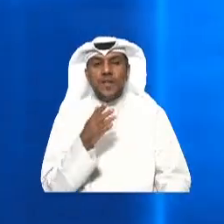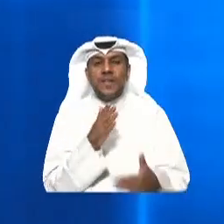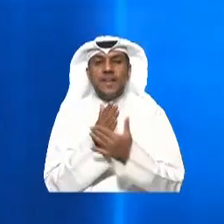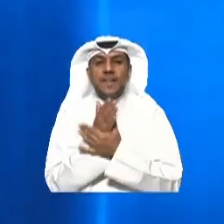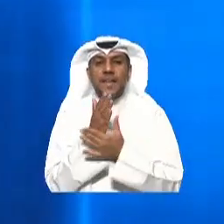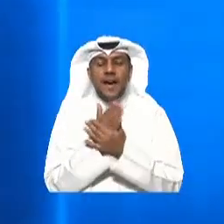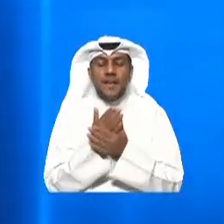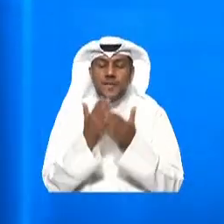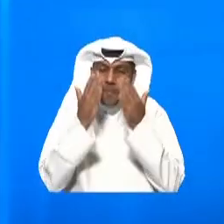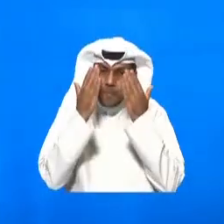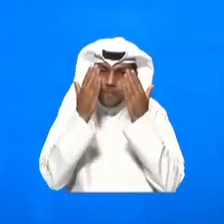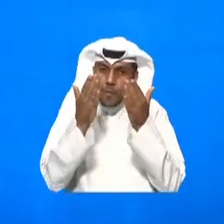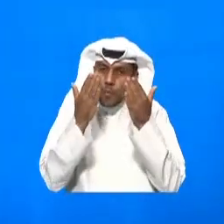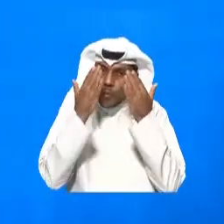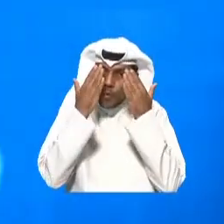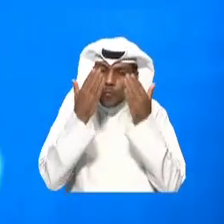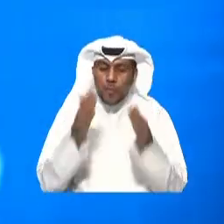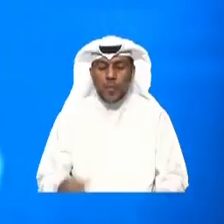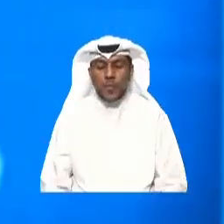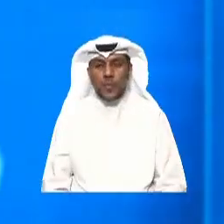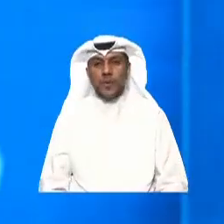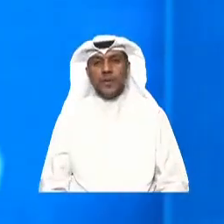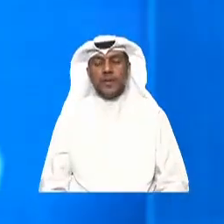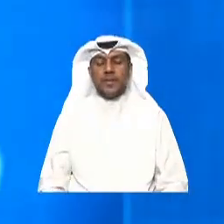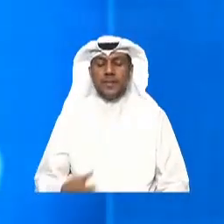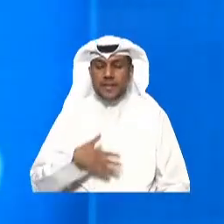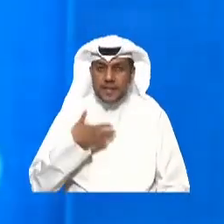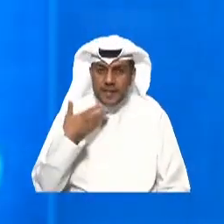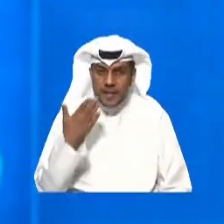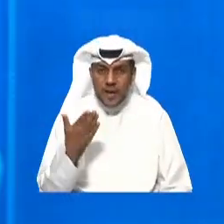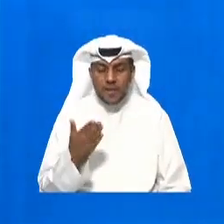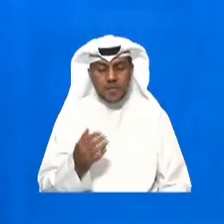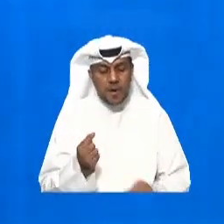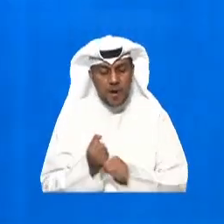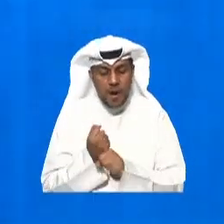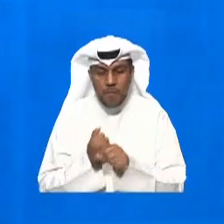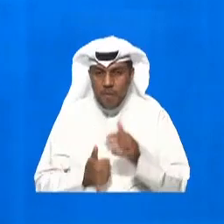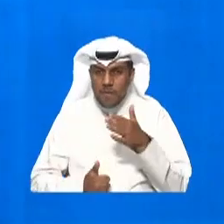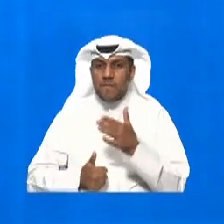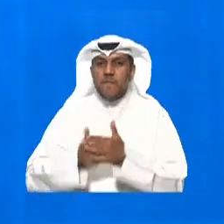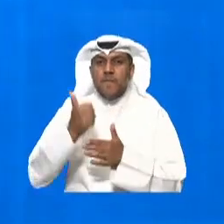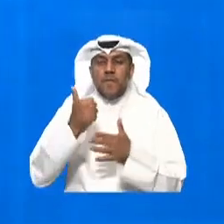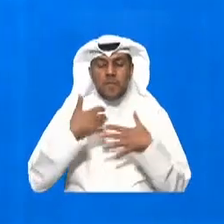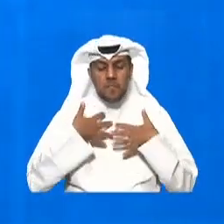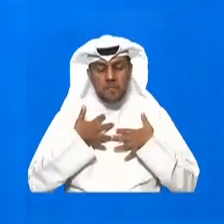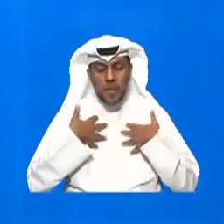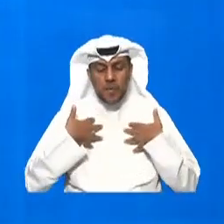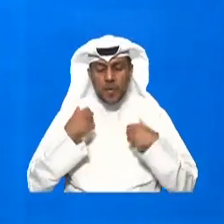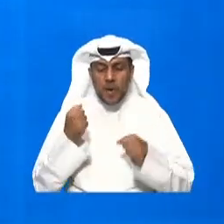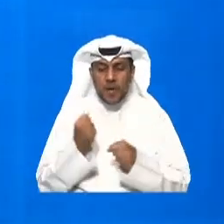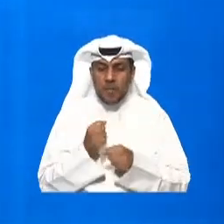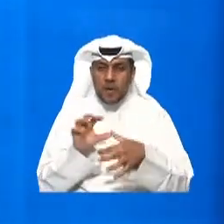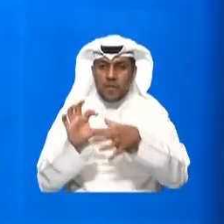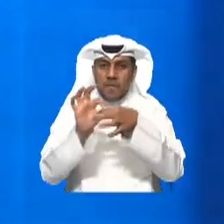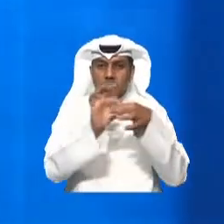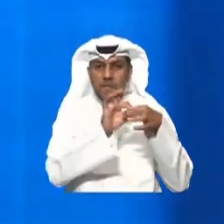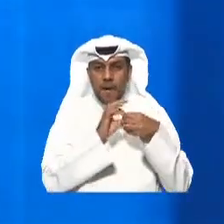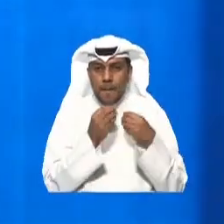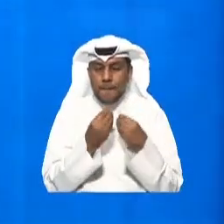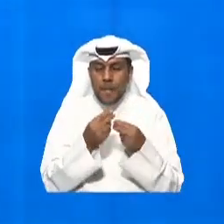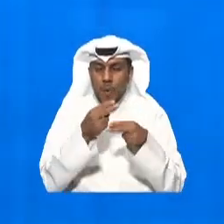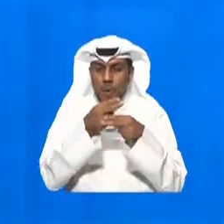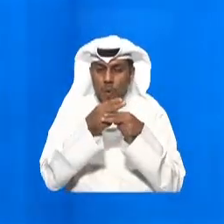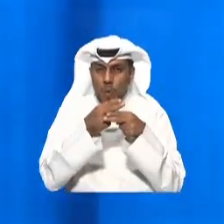بدوله الكويت معربا عن صادق تمنياته بالتوفيق والنجاح في تولي مهام عمله وللعلاقات الوثيقه التي